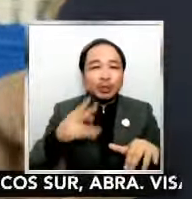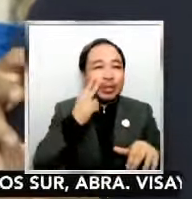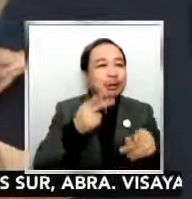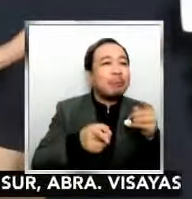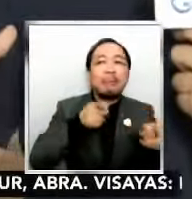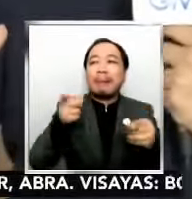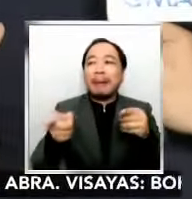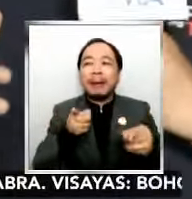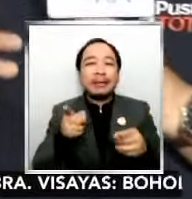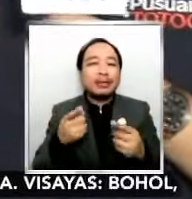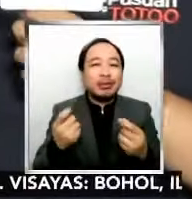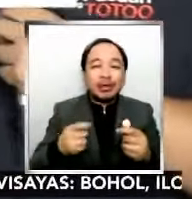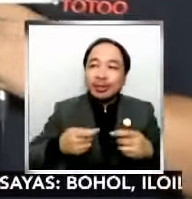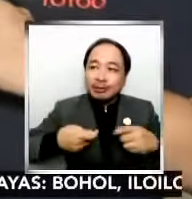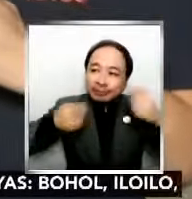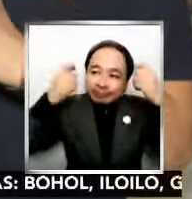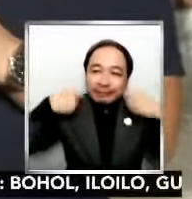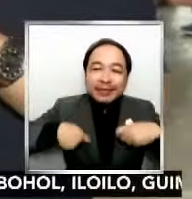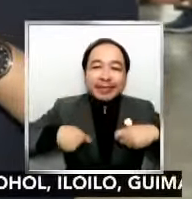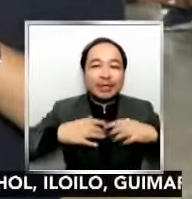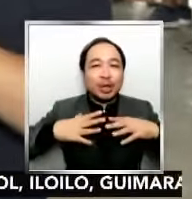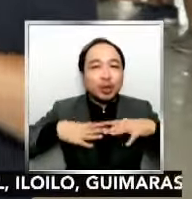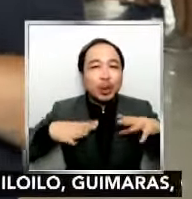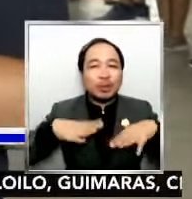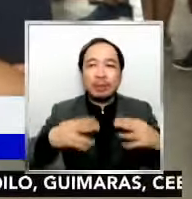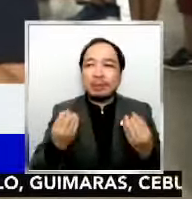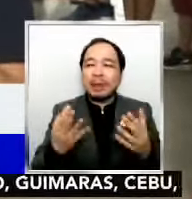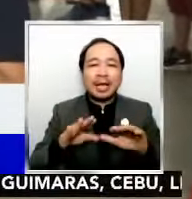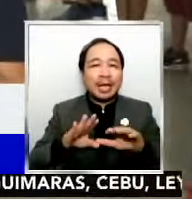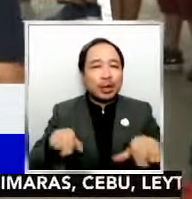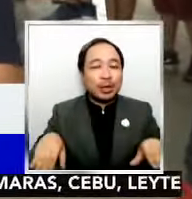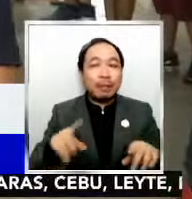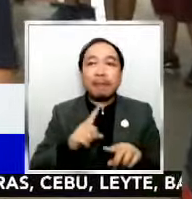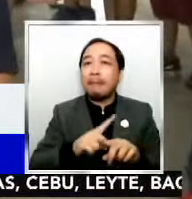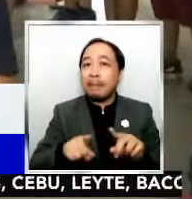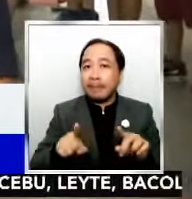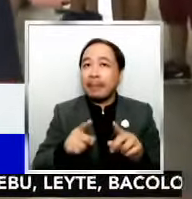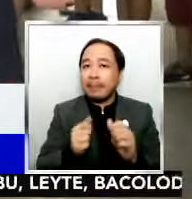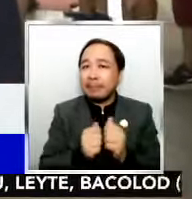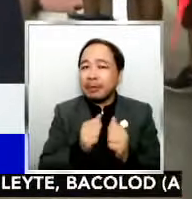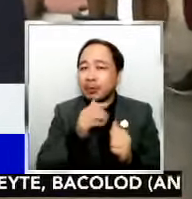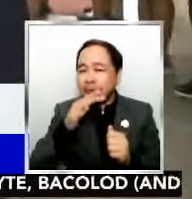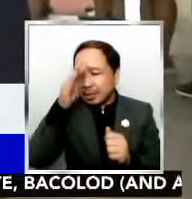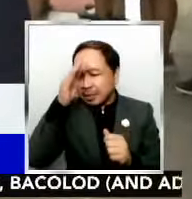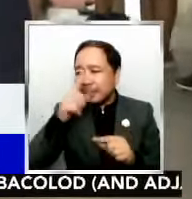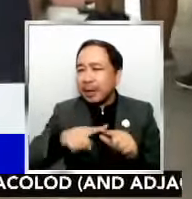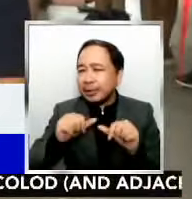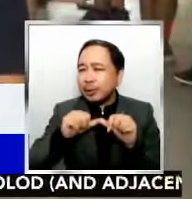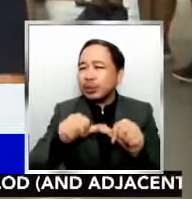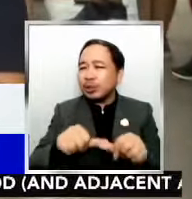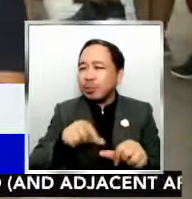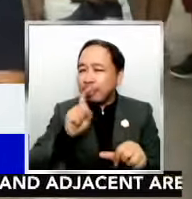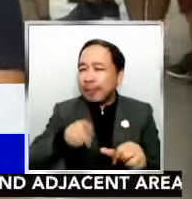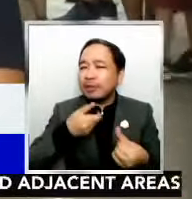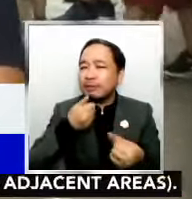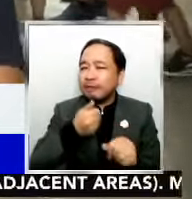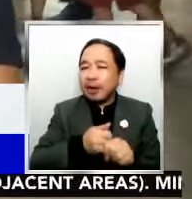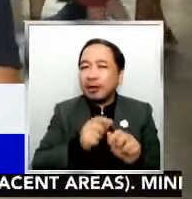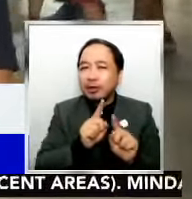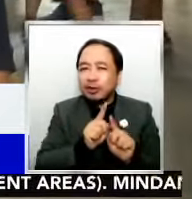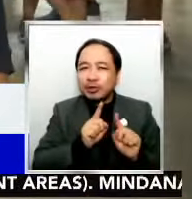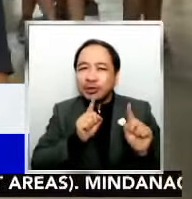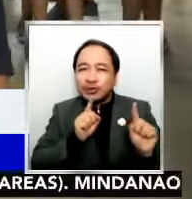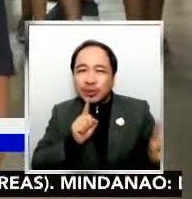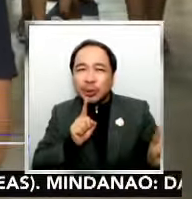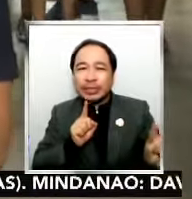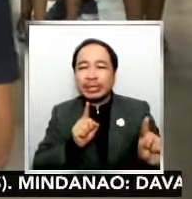daming bata, pero kasama naman yung mga parents. Pero patuloy din yung paalala po dito na patuloy pa rin i-observe ang social distancing. Napakahalaga po yan dahil